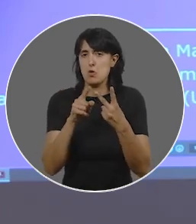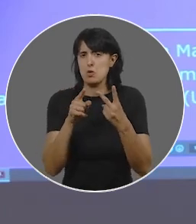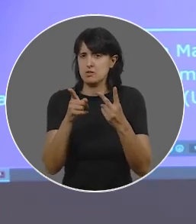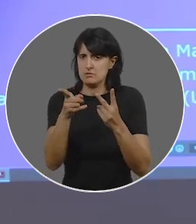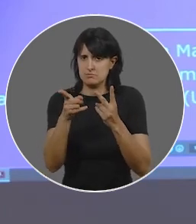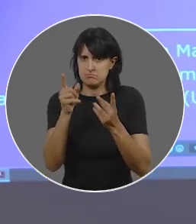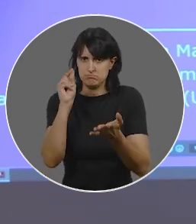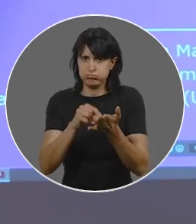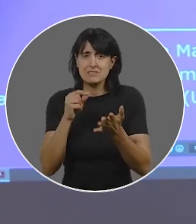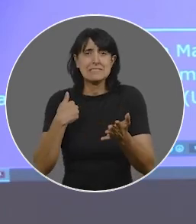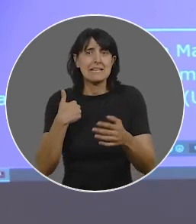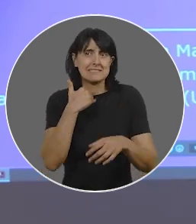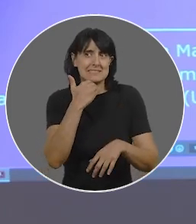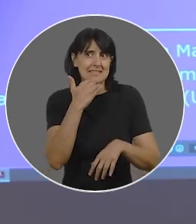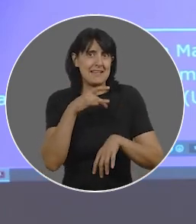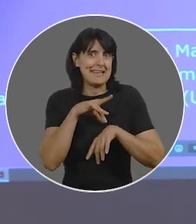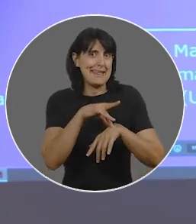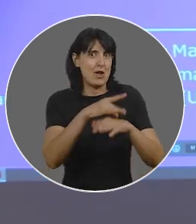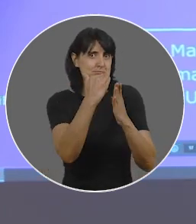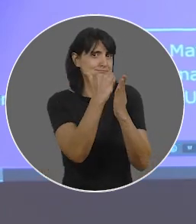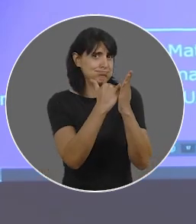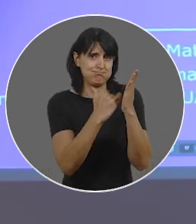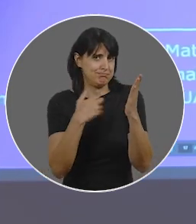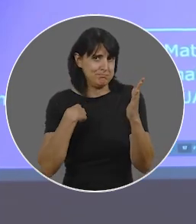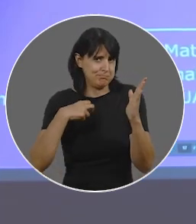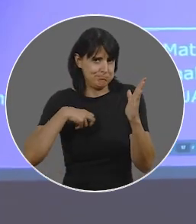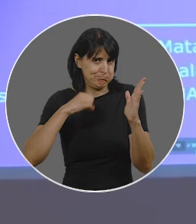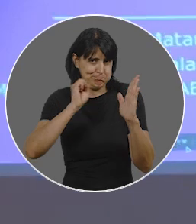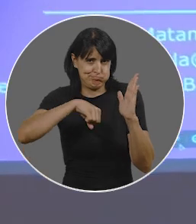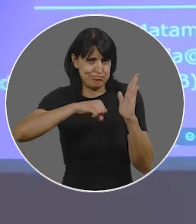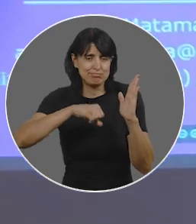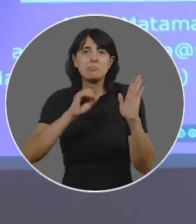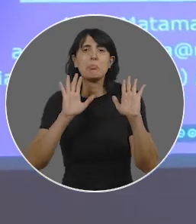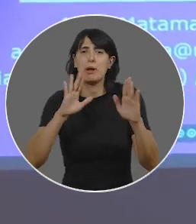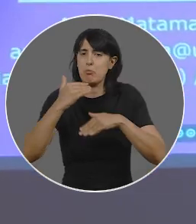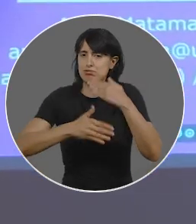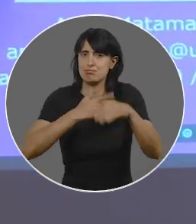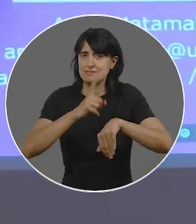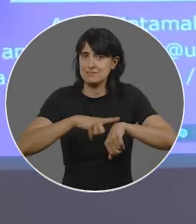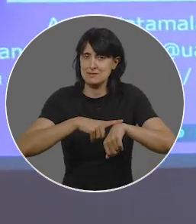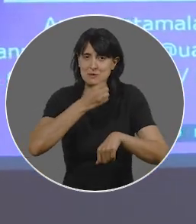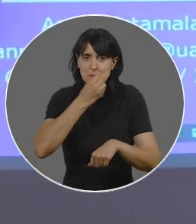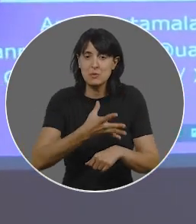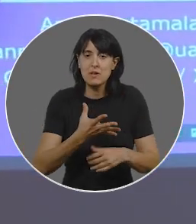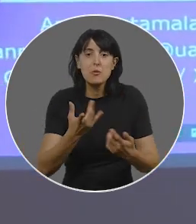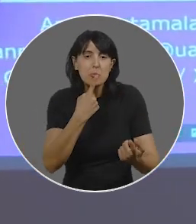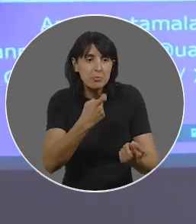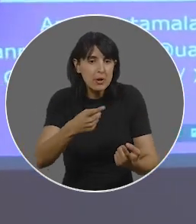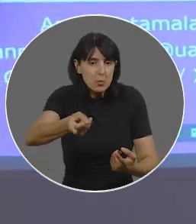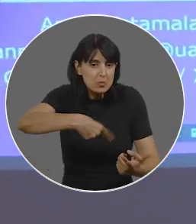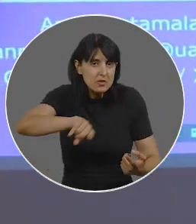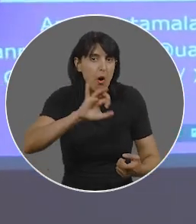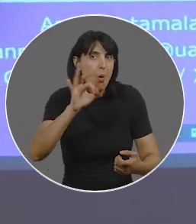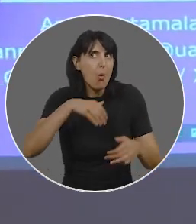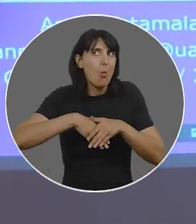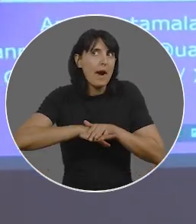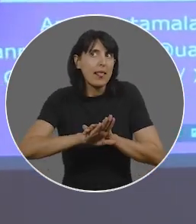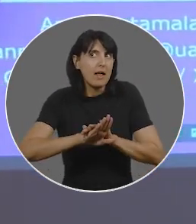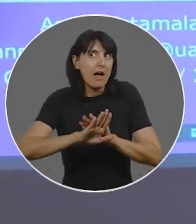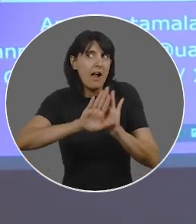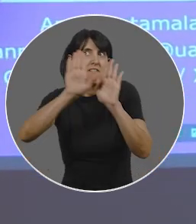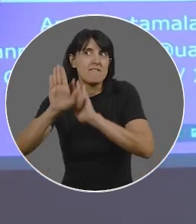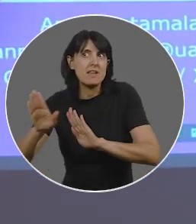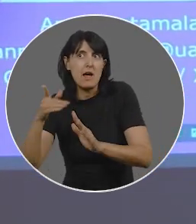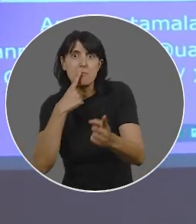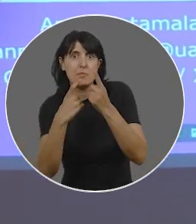sé, molt, molt ràpid, ja sé que em salto el guió, però és que anem superbé. Alguna pregunta? O les estan reservant